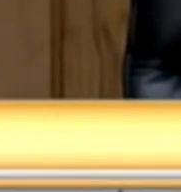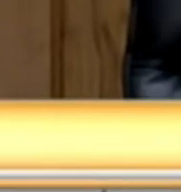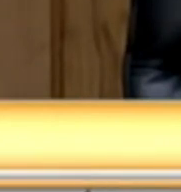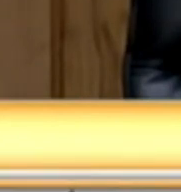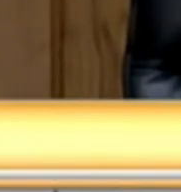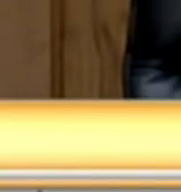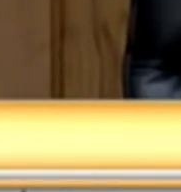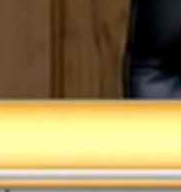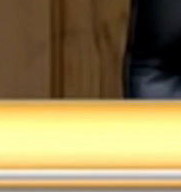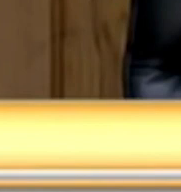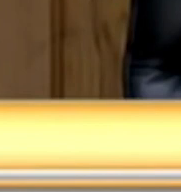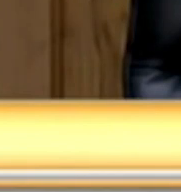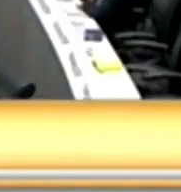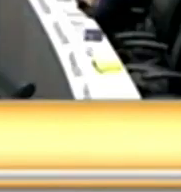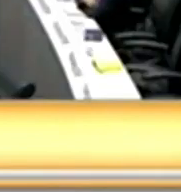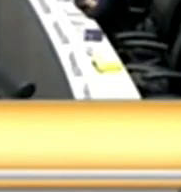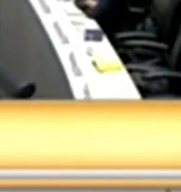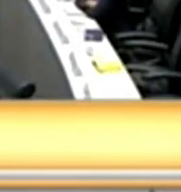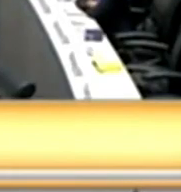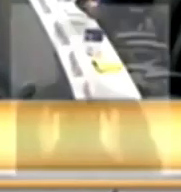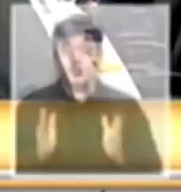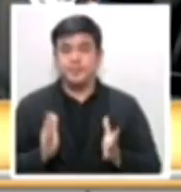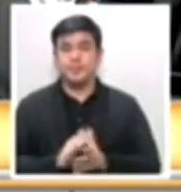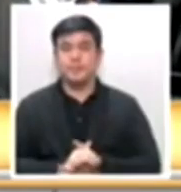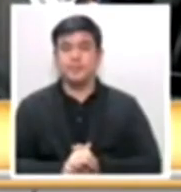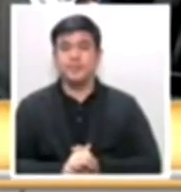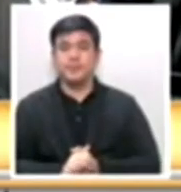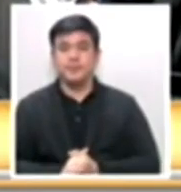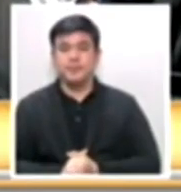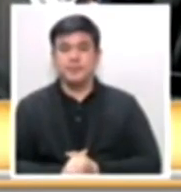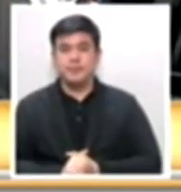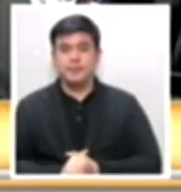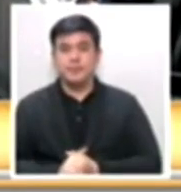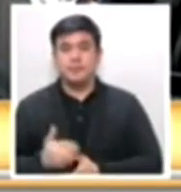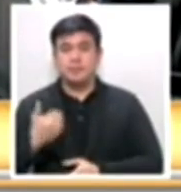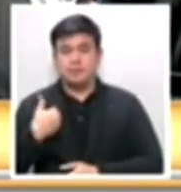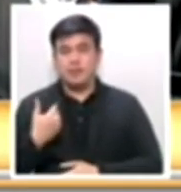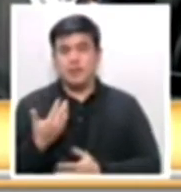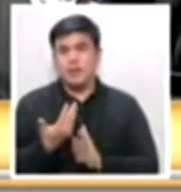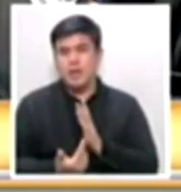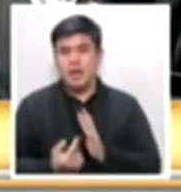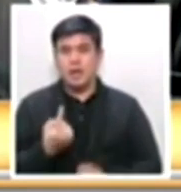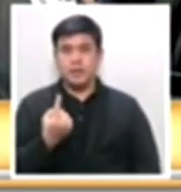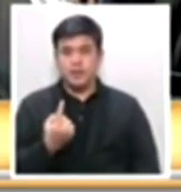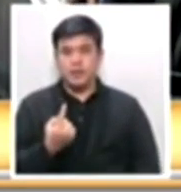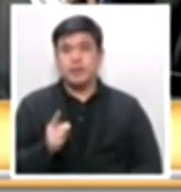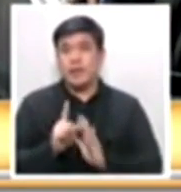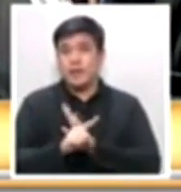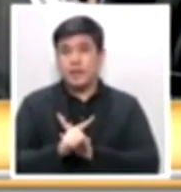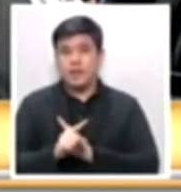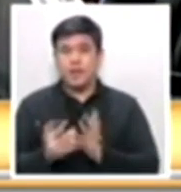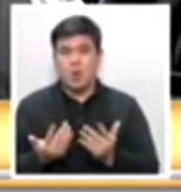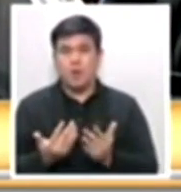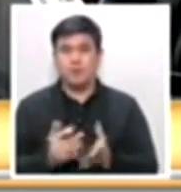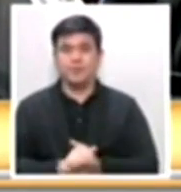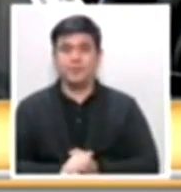อบข้อชี้แจง ขอบคุณครับท่านรัฐมนตรีเหลือเวลาที่จะตอบอยู่อีก1นาทีกับ48วินาทีนะ